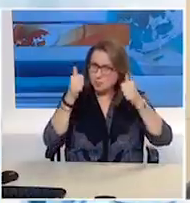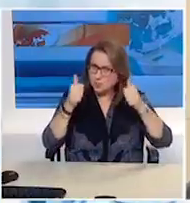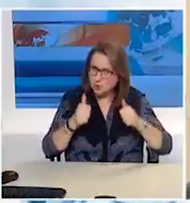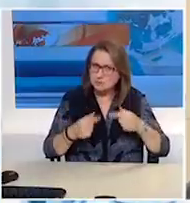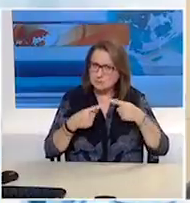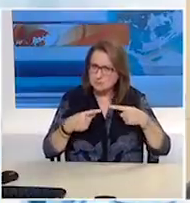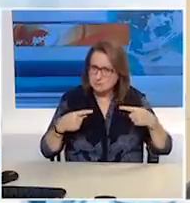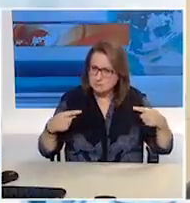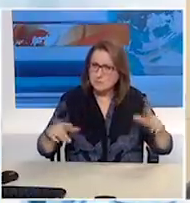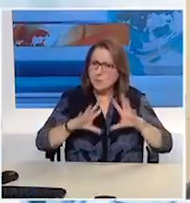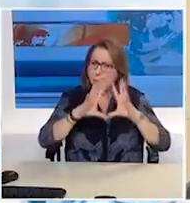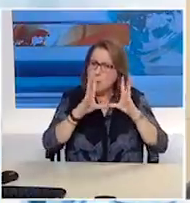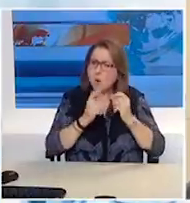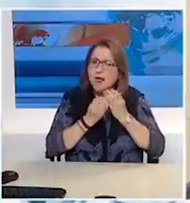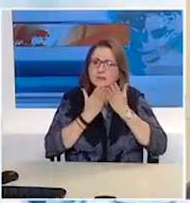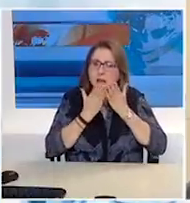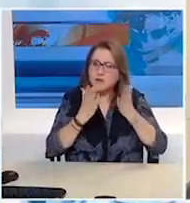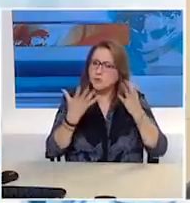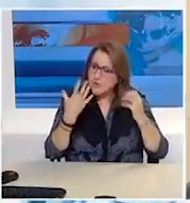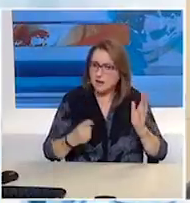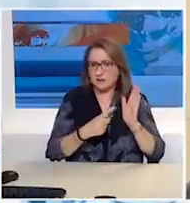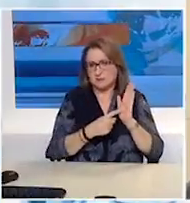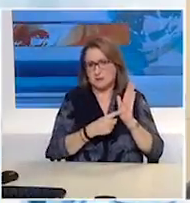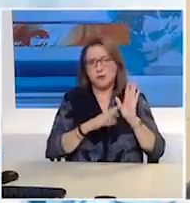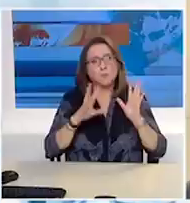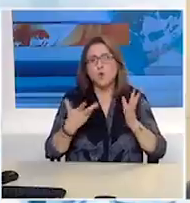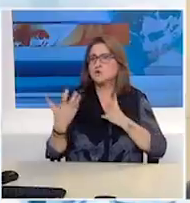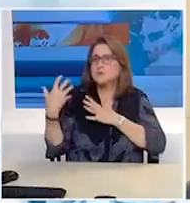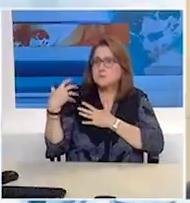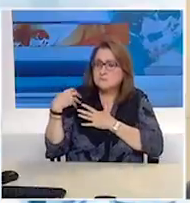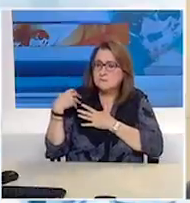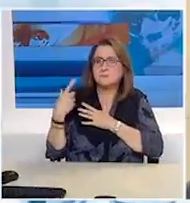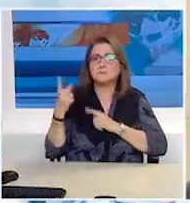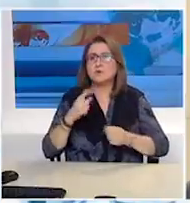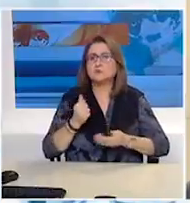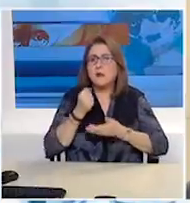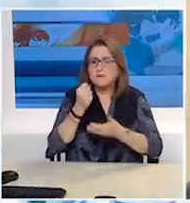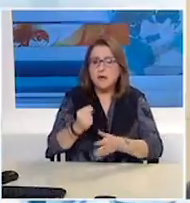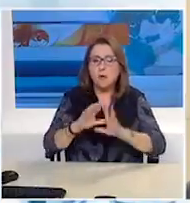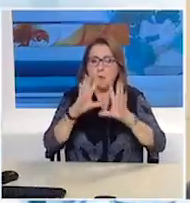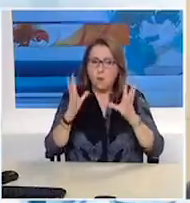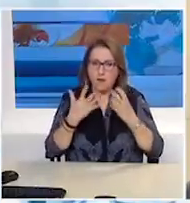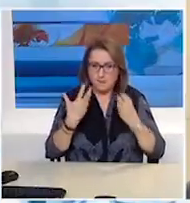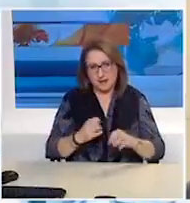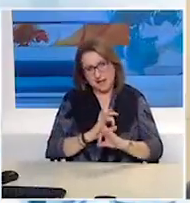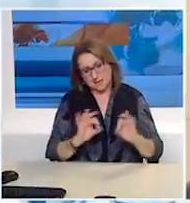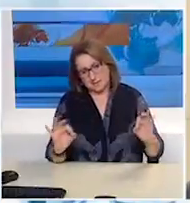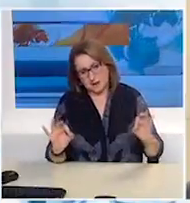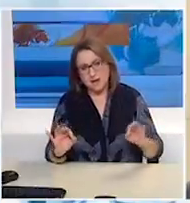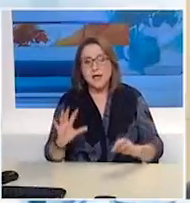τη χρηματοδότηση των δαπανών αυτών, όσο για την ανάληψη της δαπάνης και για την εκτέλεση της οποιασδήποτε δαπάνης. Επομένως, στο